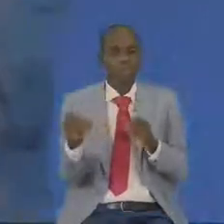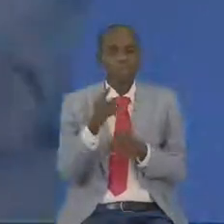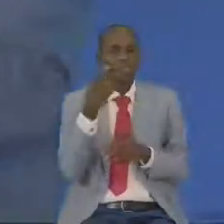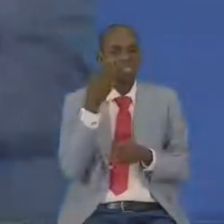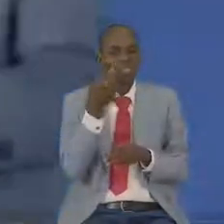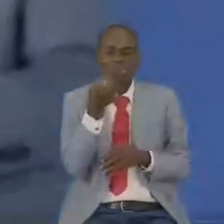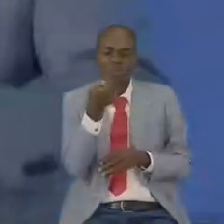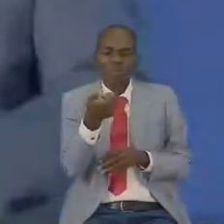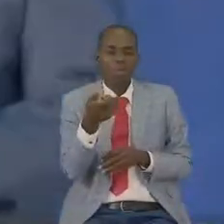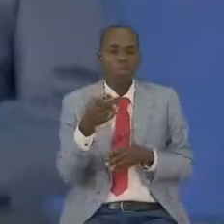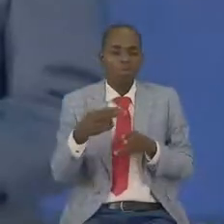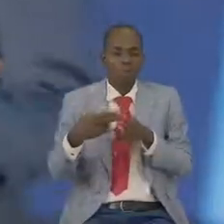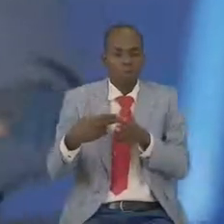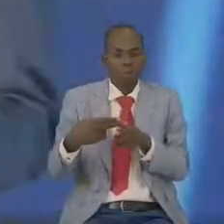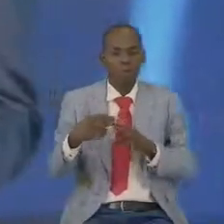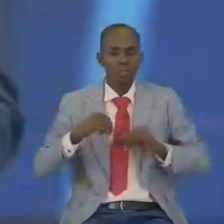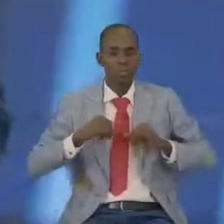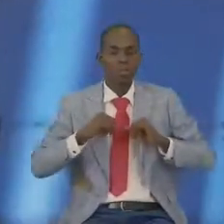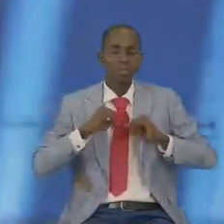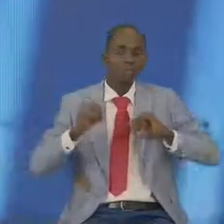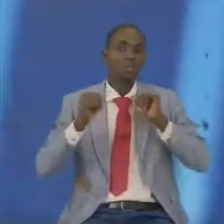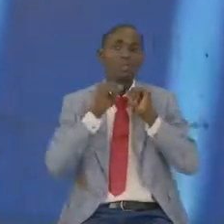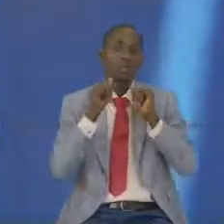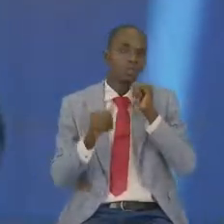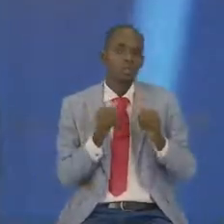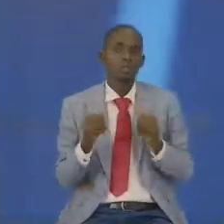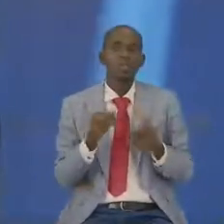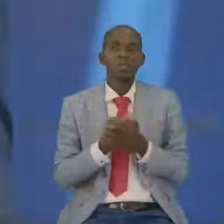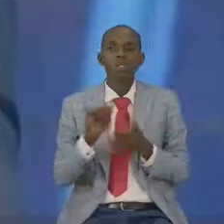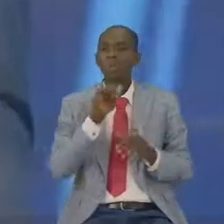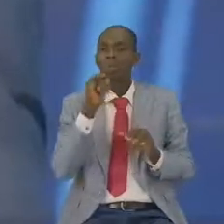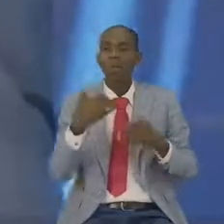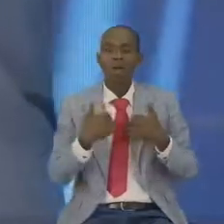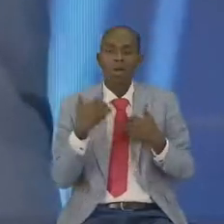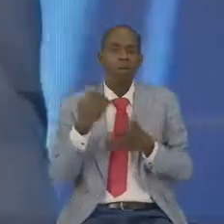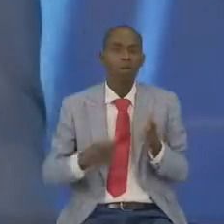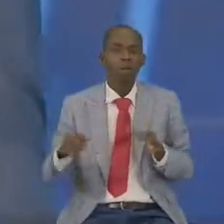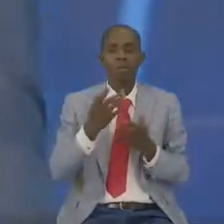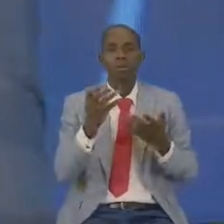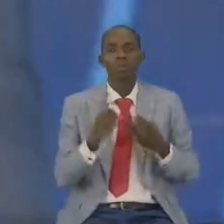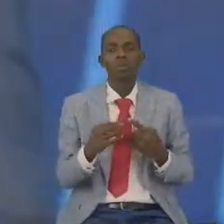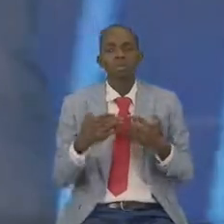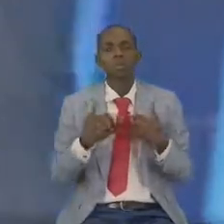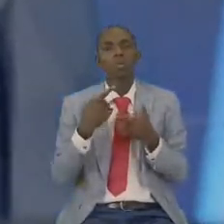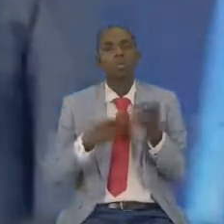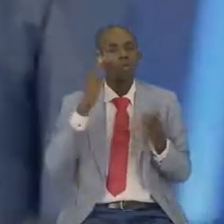le déni temporaire qu'ils voulaient avoir, quelle sera leur